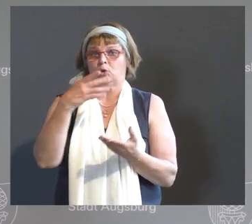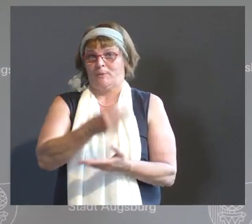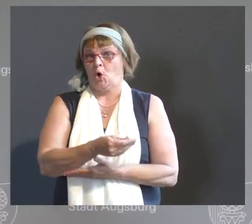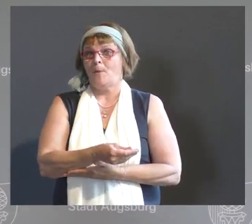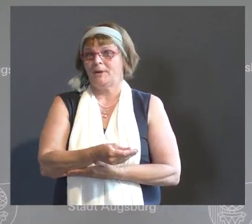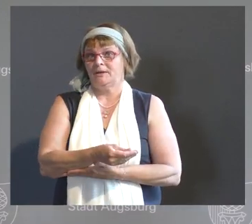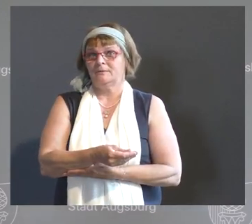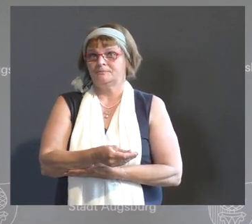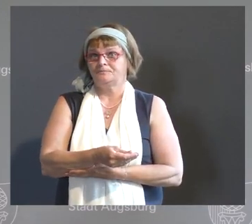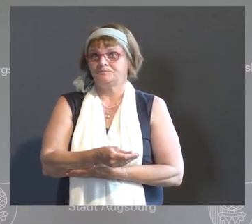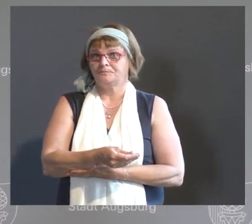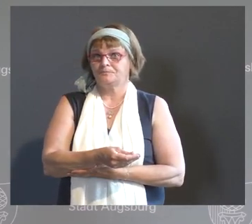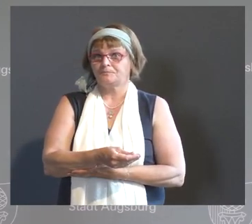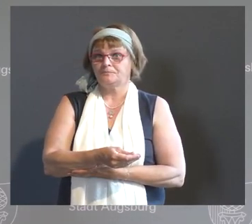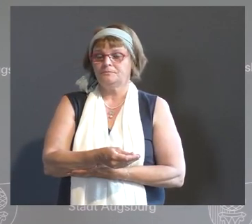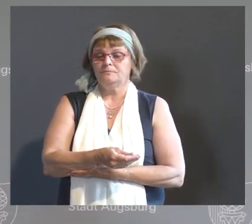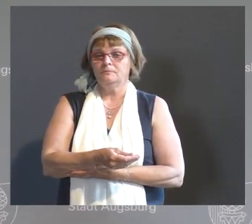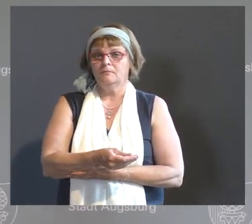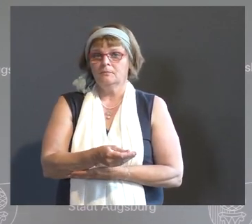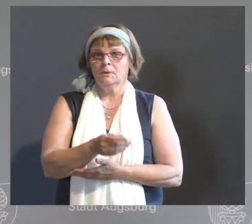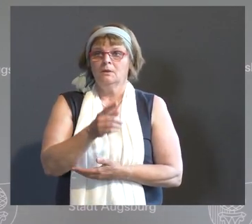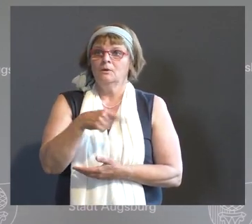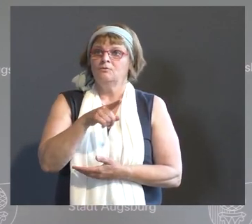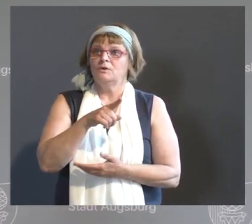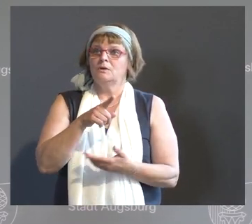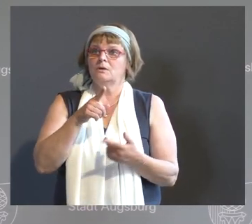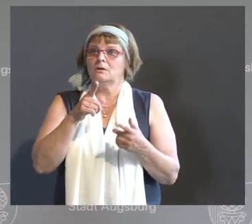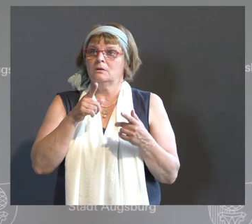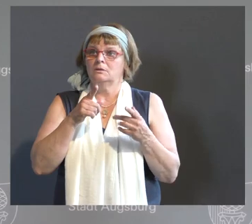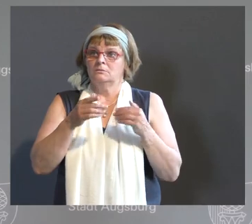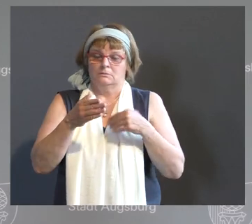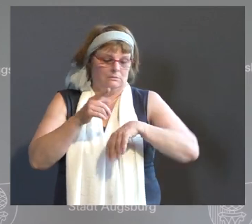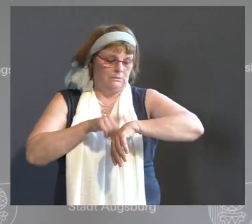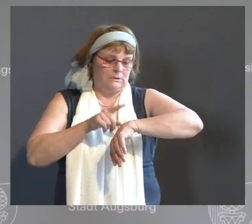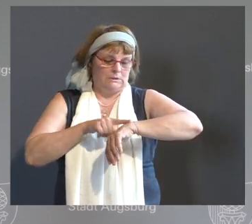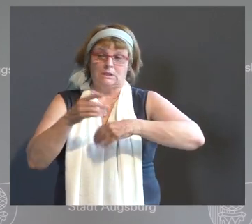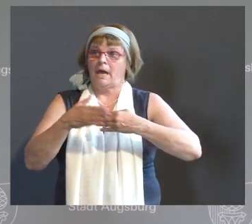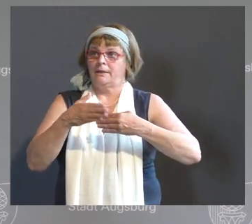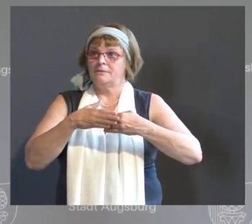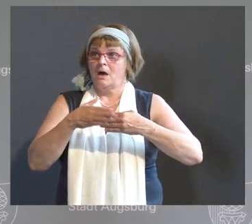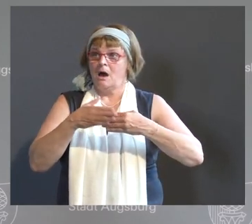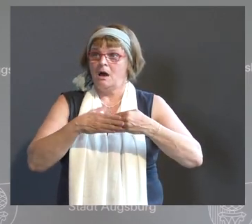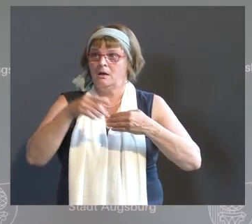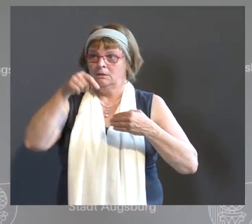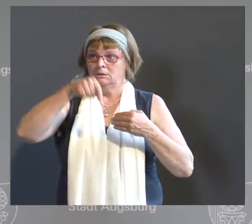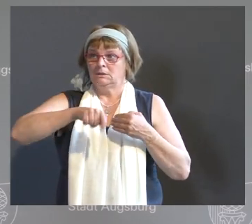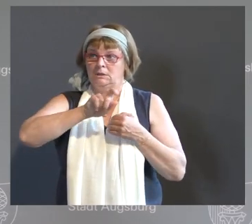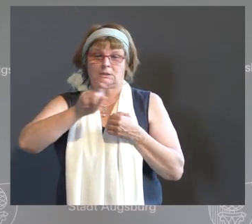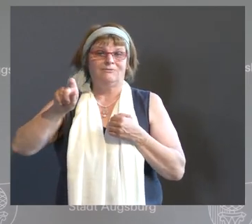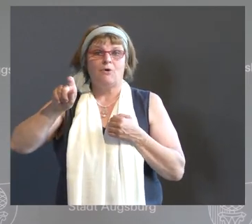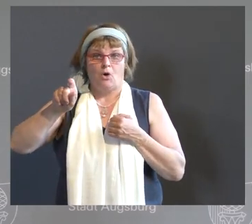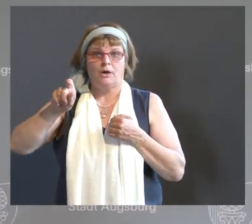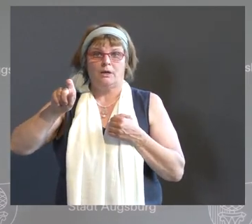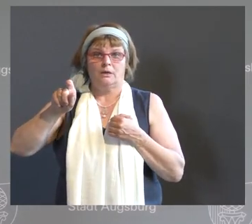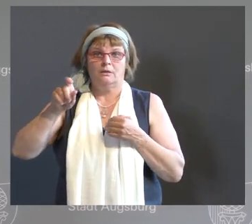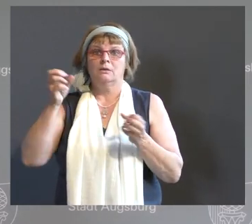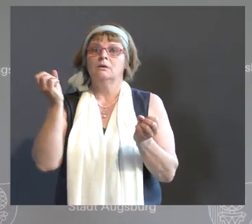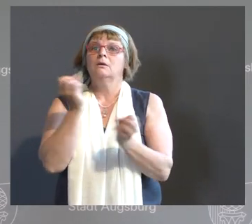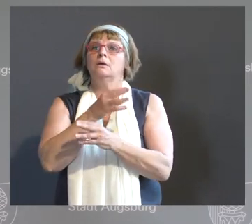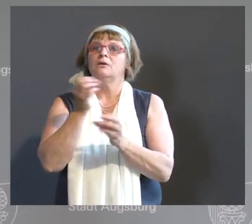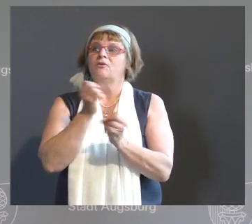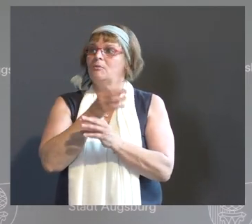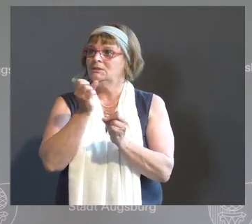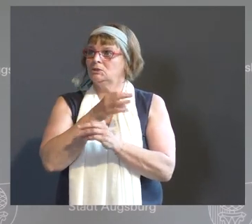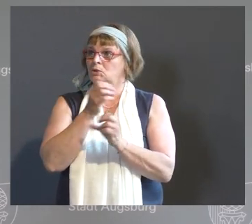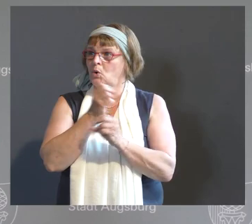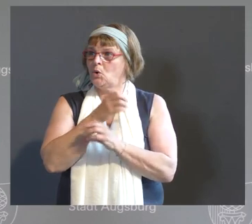zuletzt werden wir in die Kommunikation gehen. Wir müssen mit den Anwohnern reden. Das wird sehr zeitnah erfolgen. Es wird absehbar in dieser Woche eine Information, ein Schreiben an die Anwohner